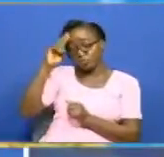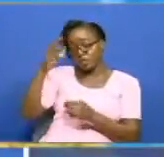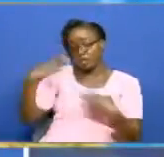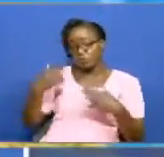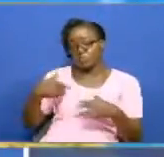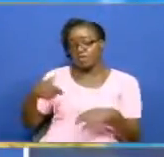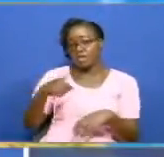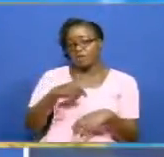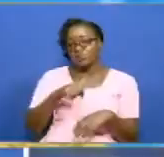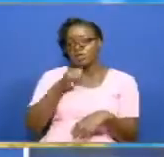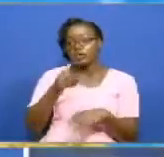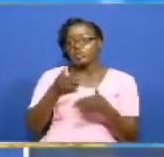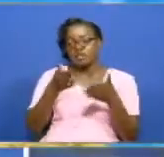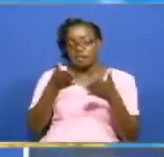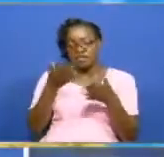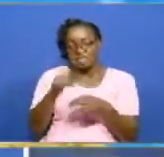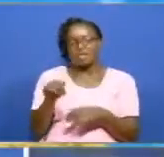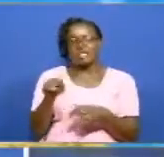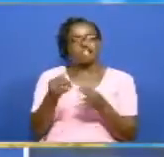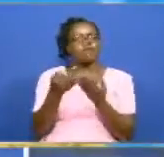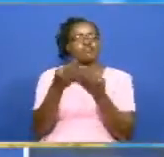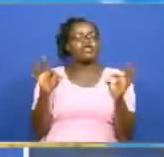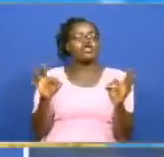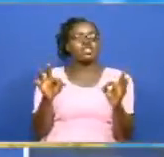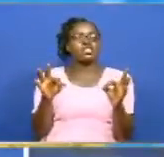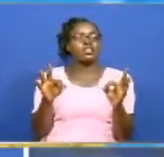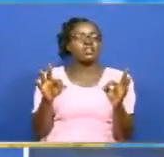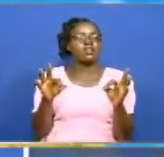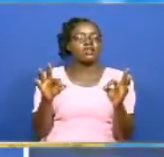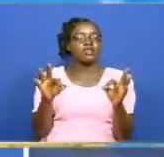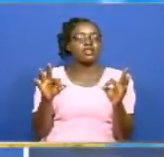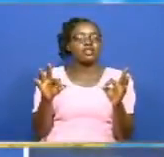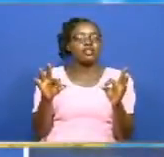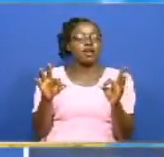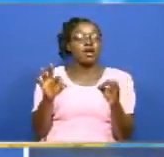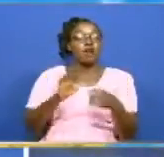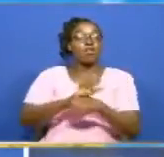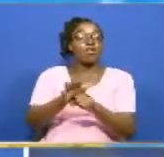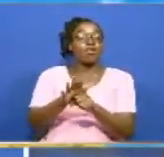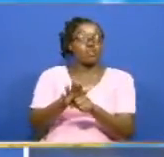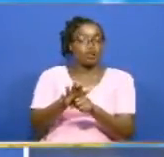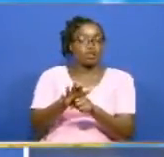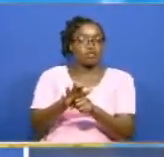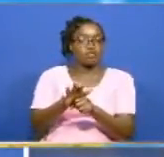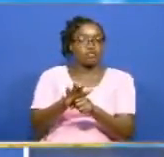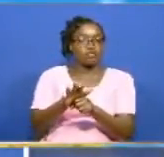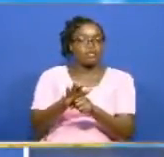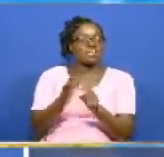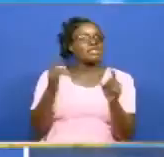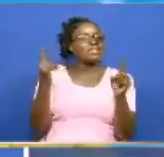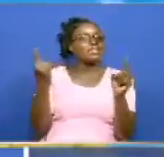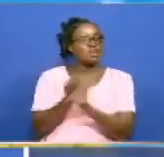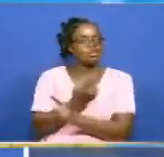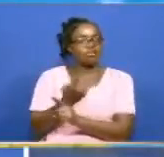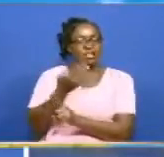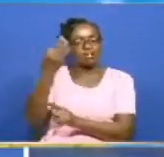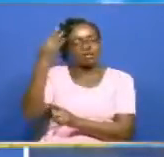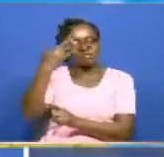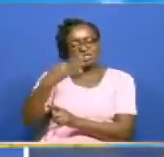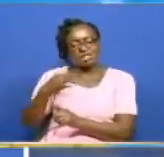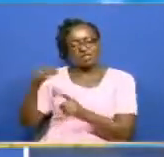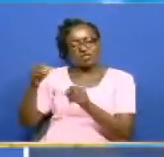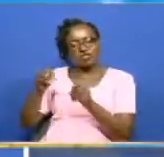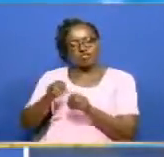we are not yet out of the woods. The pandemic is at different phases of its